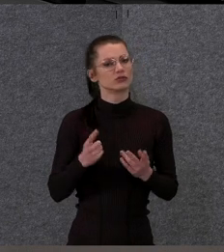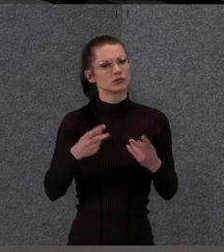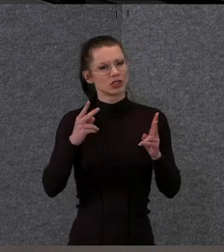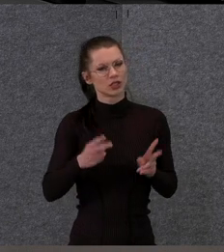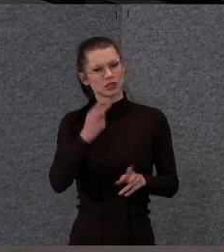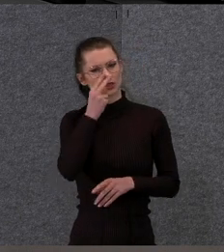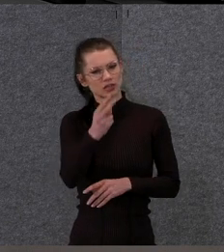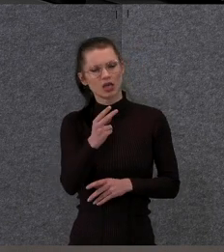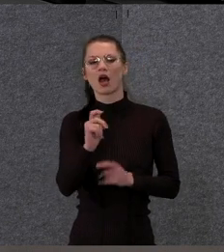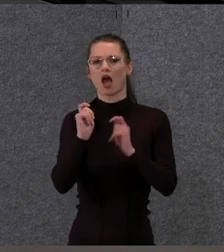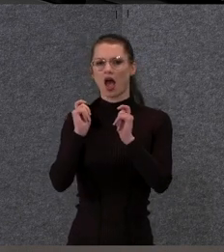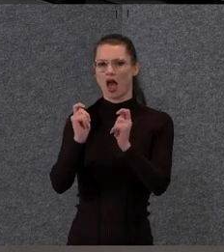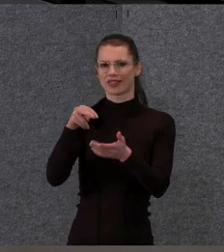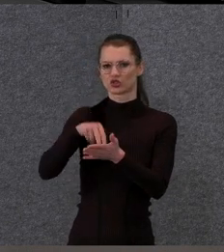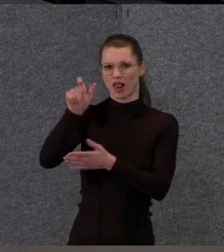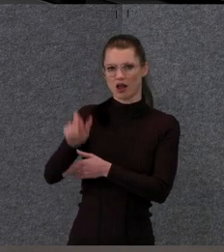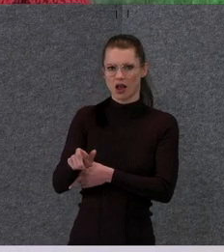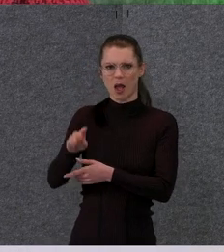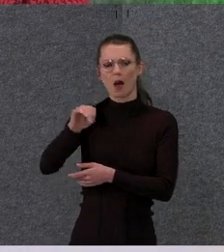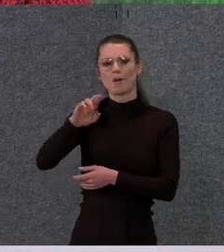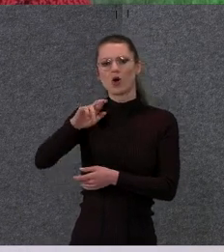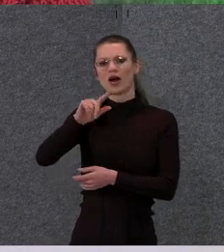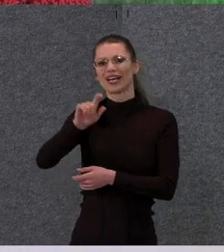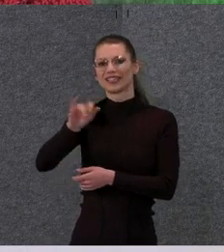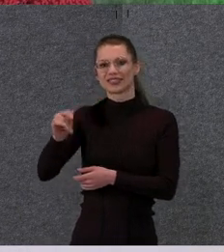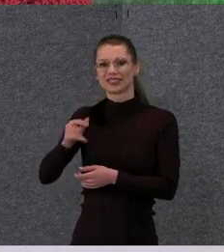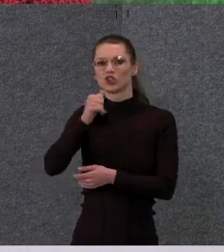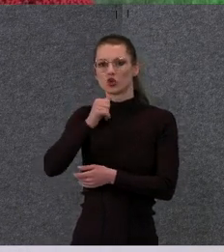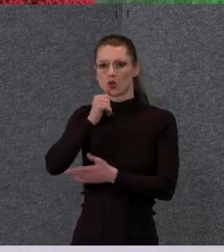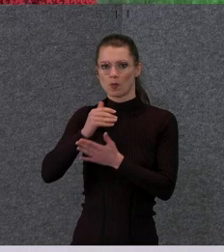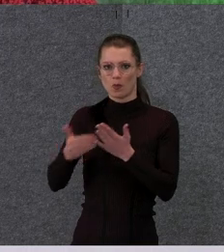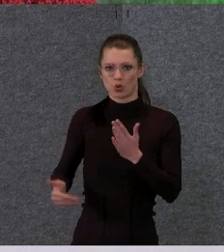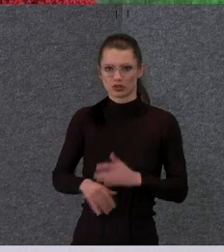richtig sehe, ist der Antragsteller Moritz Jungeblut